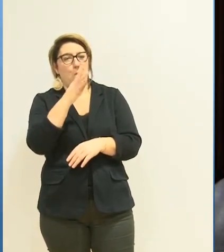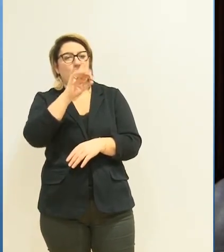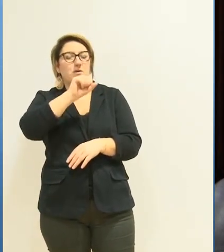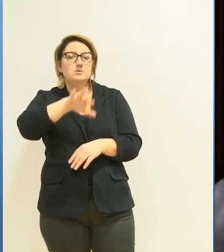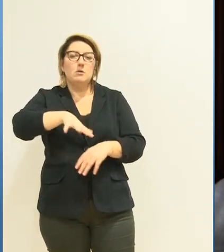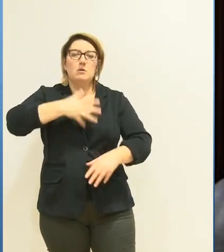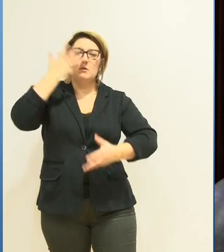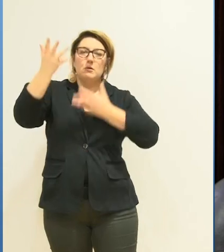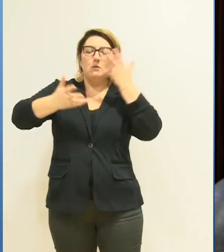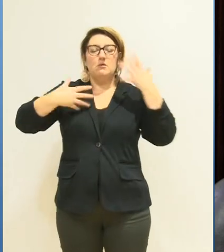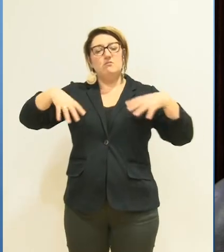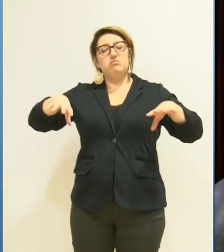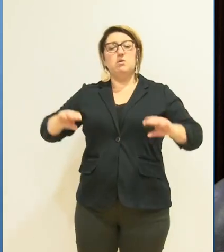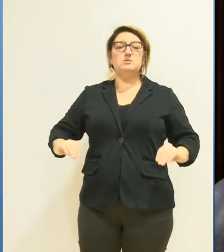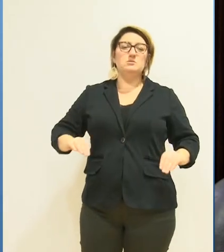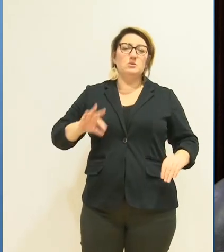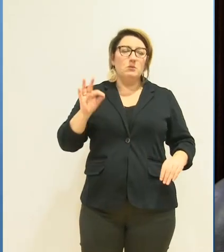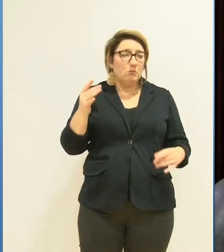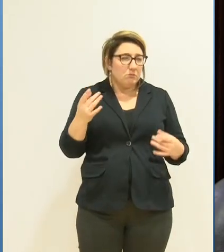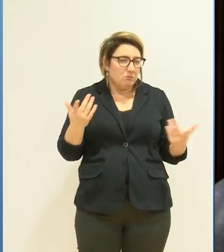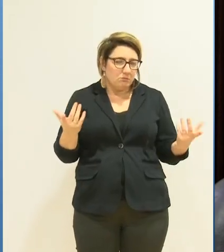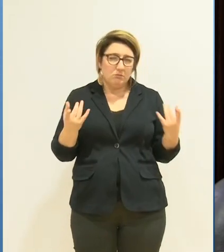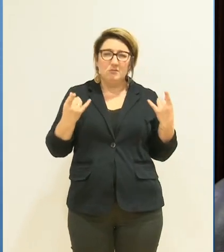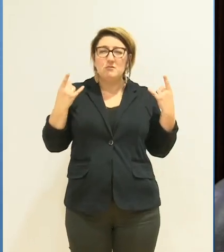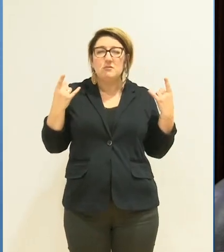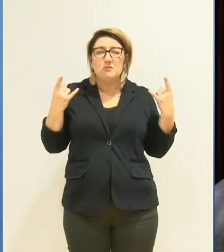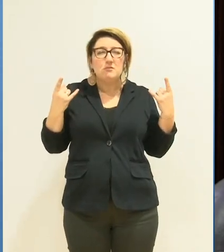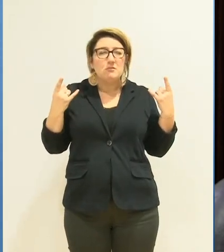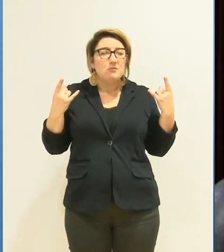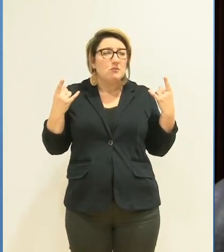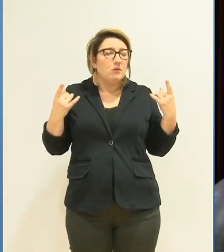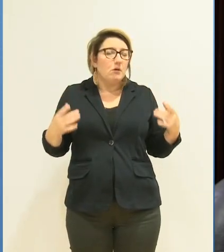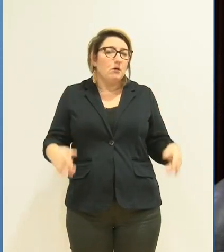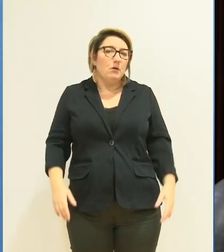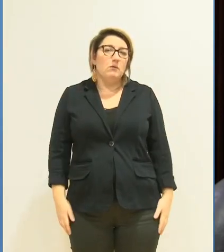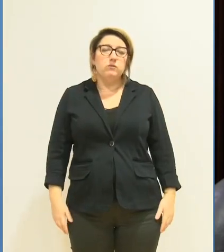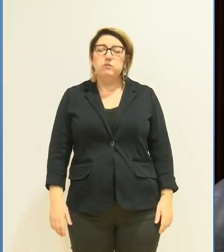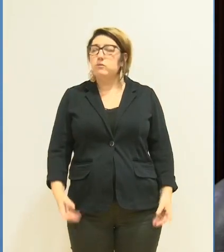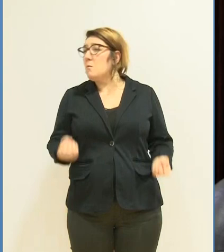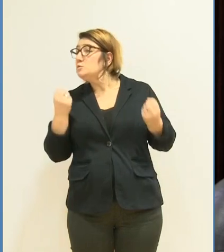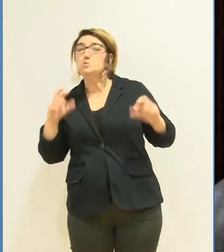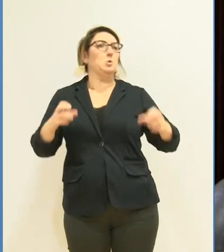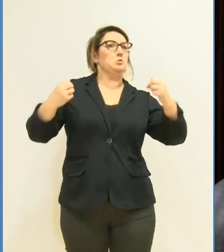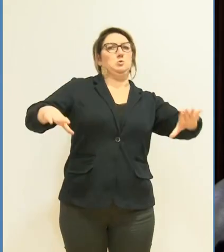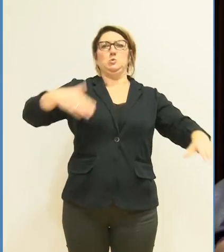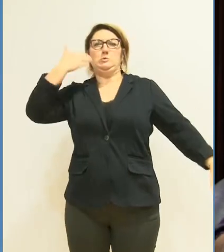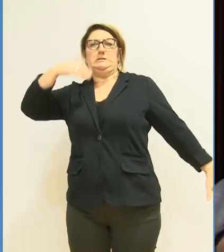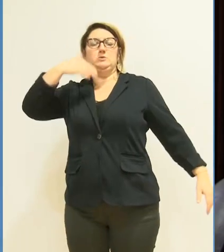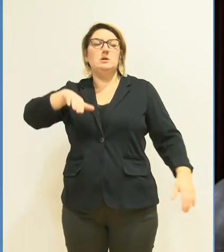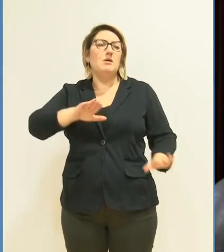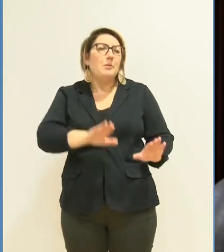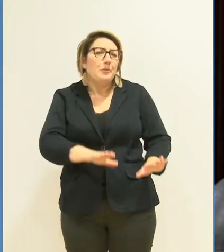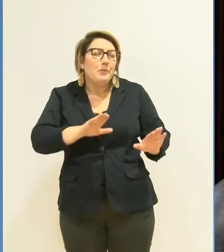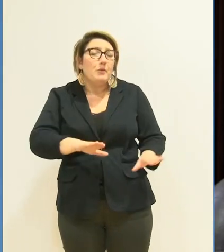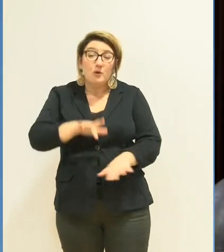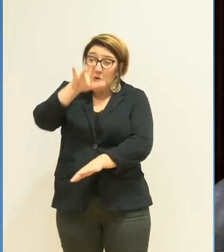de ses postures qui manque d'humilité qui mentent de doute où on a des certitudes alors que quand on a vécu à la villeneuve quand on